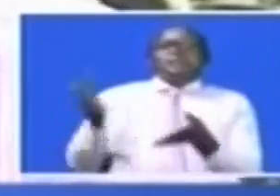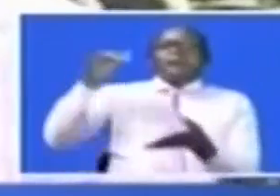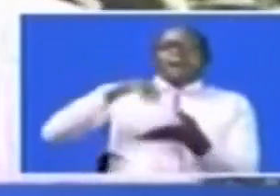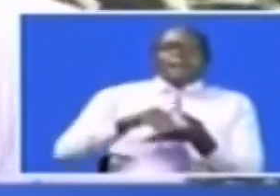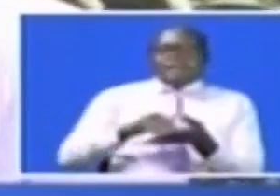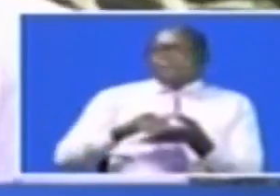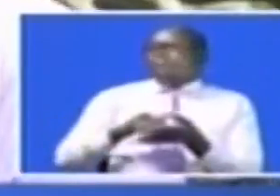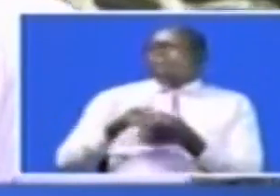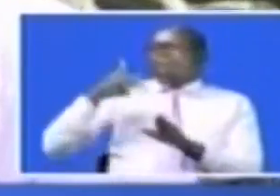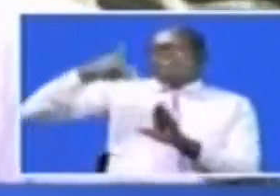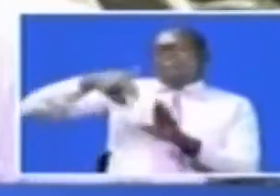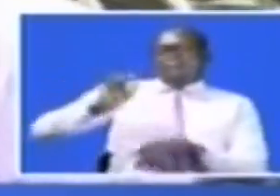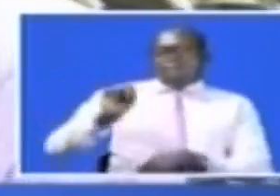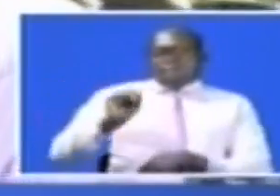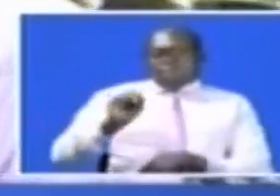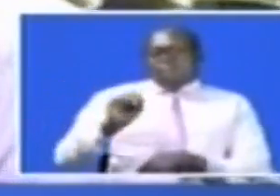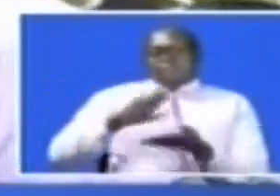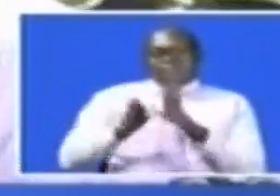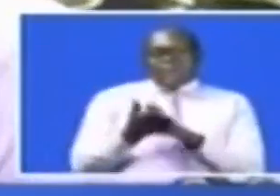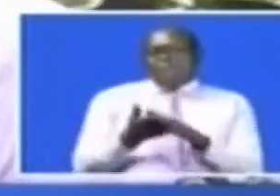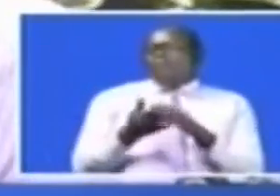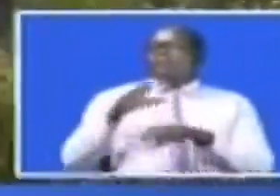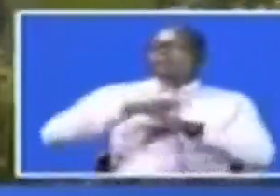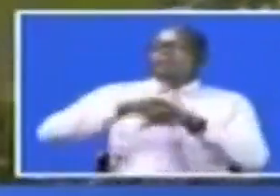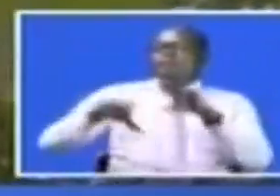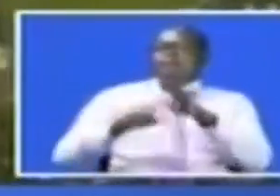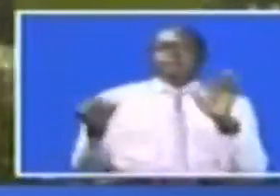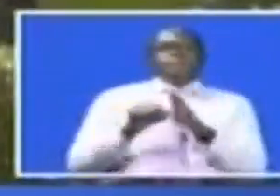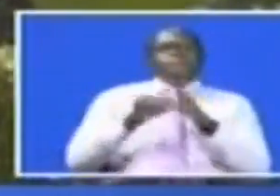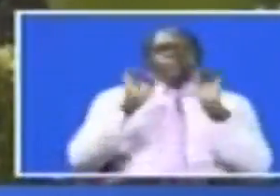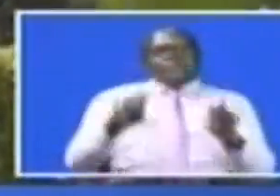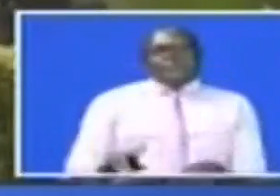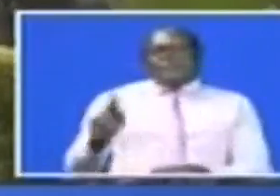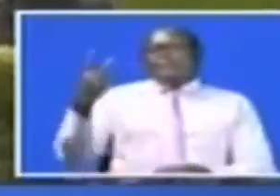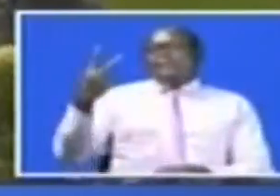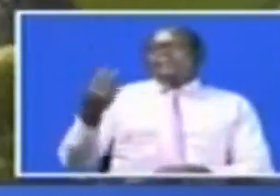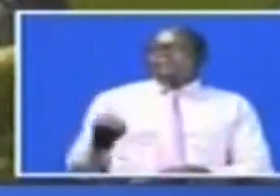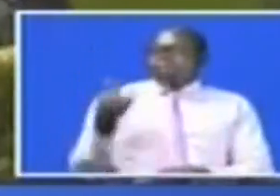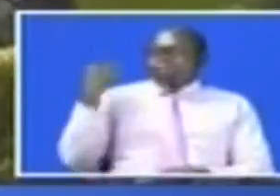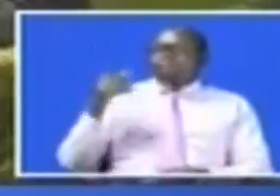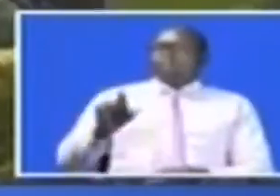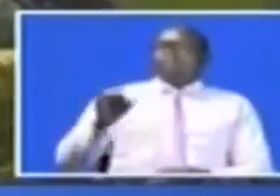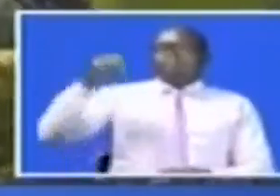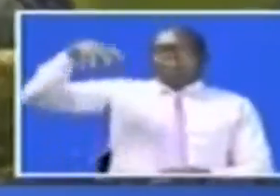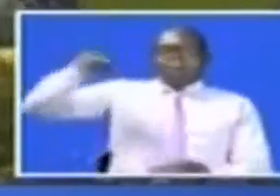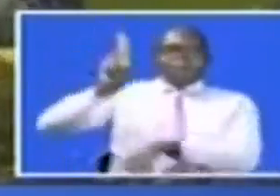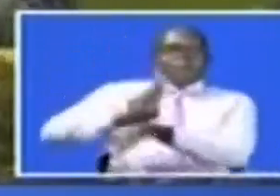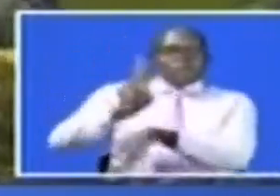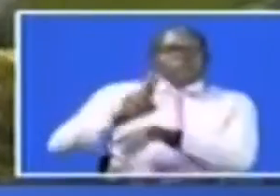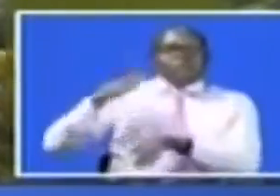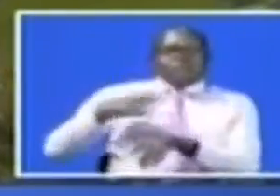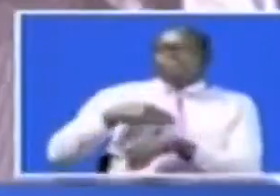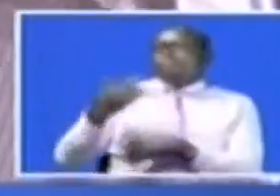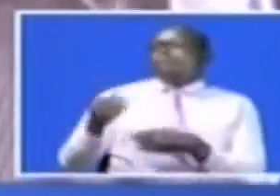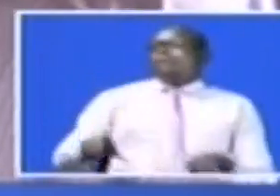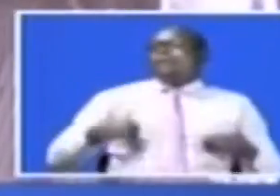mambo kununua mafuta kila mara. Mtu anakaa comfortable, hawezi sumbukana. Hapa nchini wanaojua utamu wa umeme wake wa bure